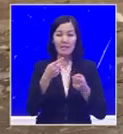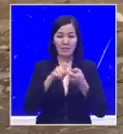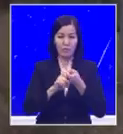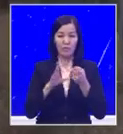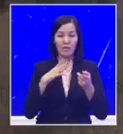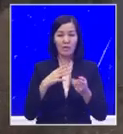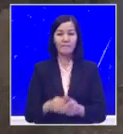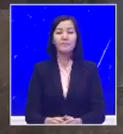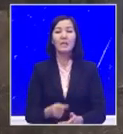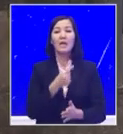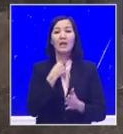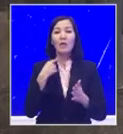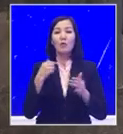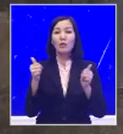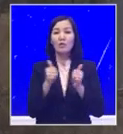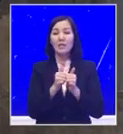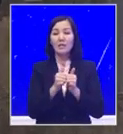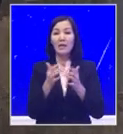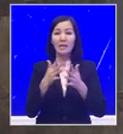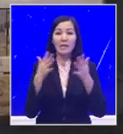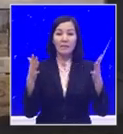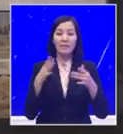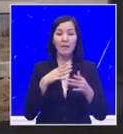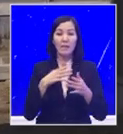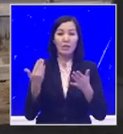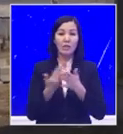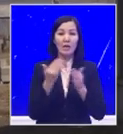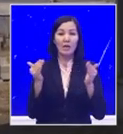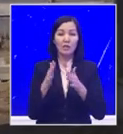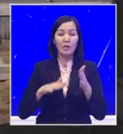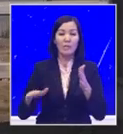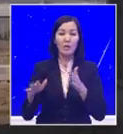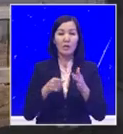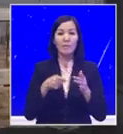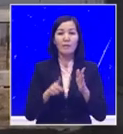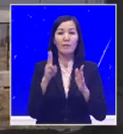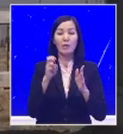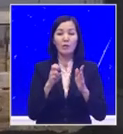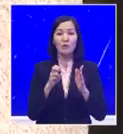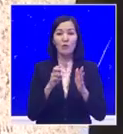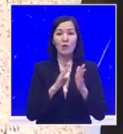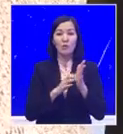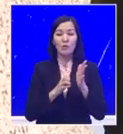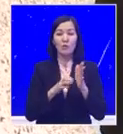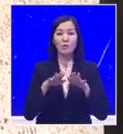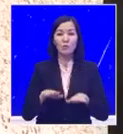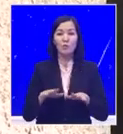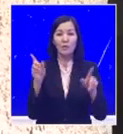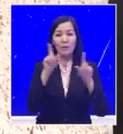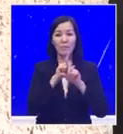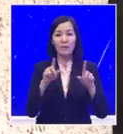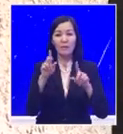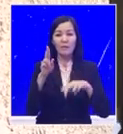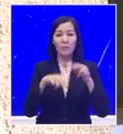енгізілген. Талғырғанның іргесі жыл санап кеңіп келеді. Жаңа ықшам аудандарда 1200-900 орындық қос мектеп